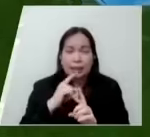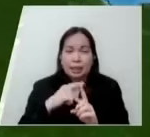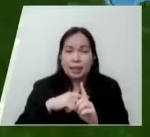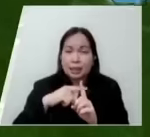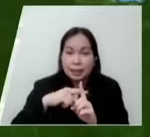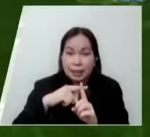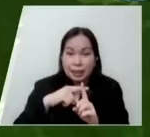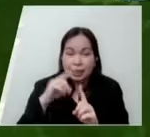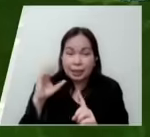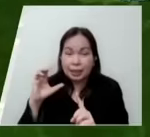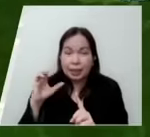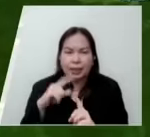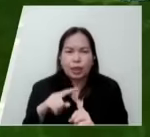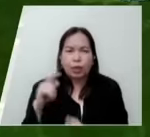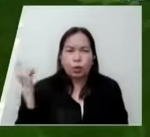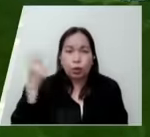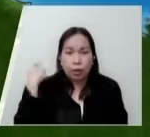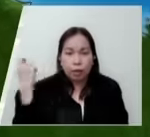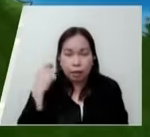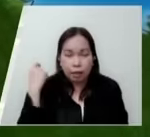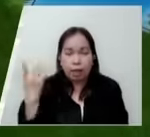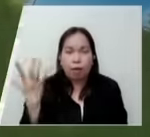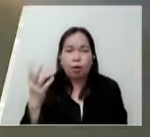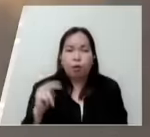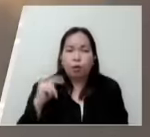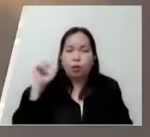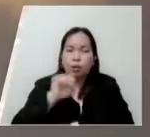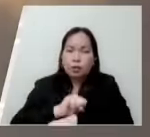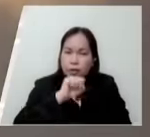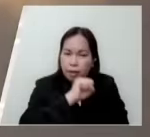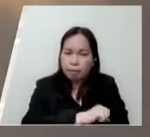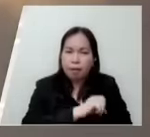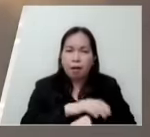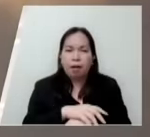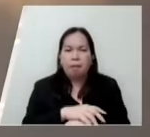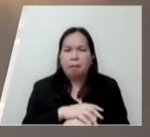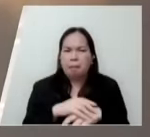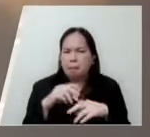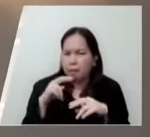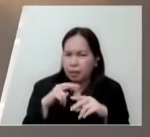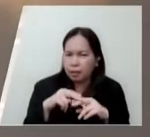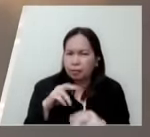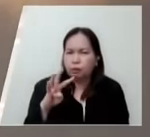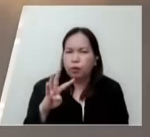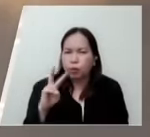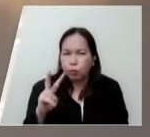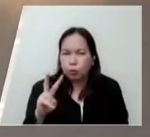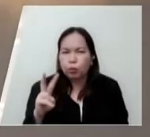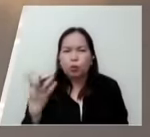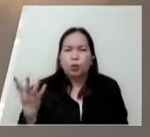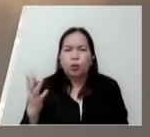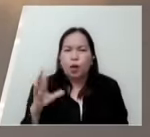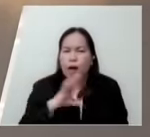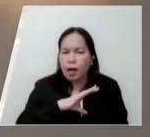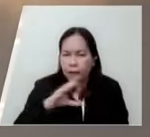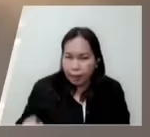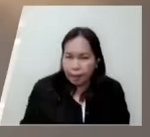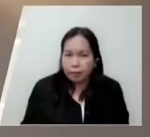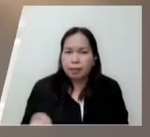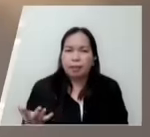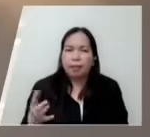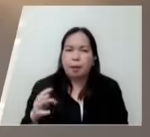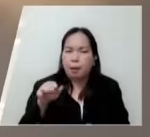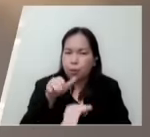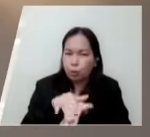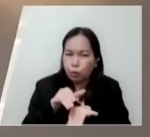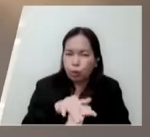Northern Samar. 42 degrees Celsius naman sa Dagupan, Pangasinan, Apari, Cagayan, San Jose, Occidental, Mindoro at Aborlan,